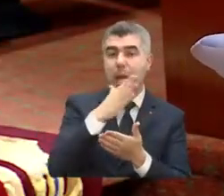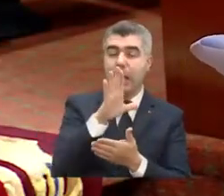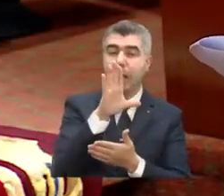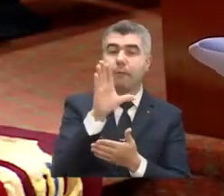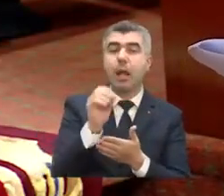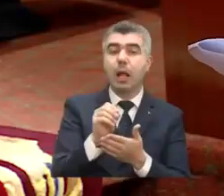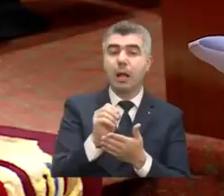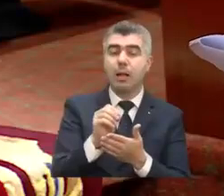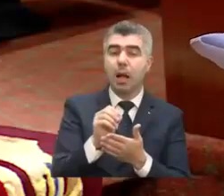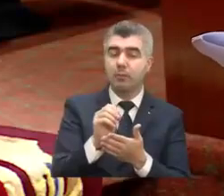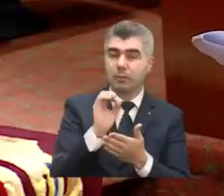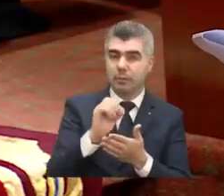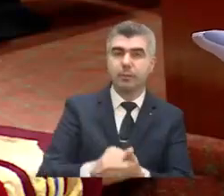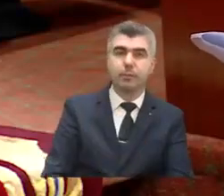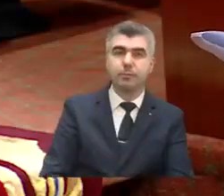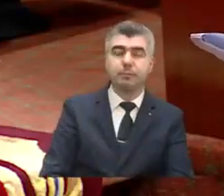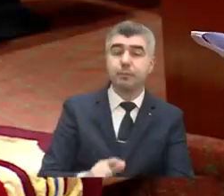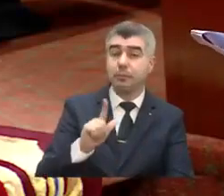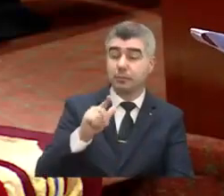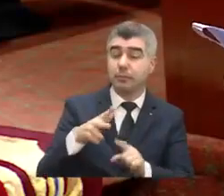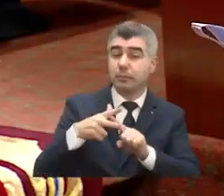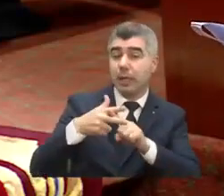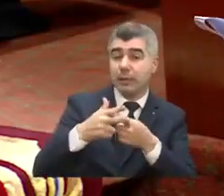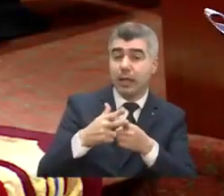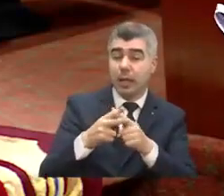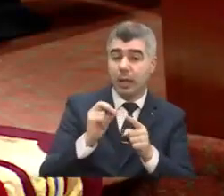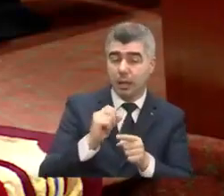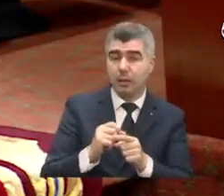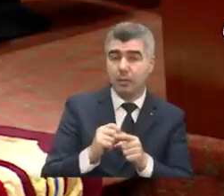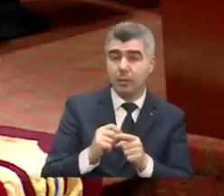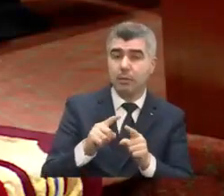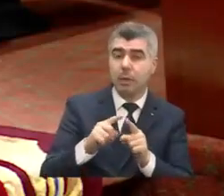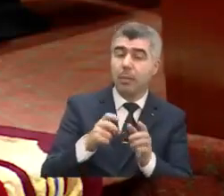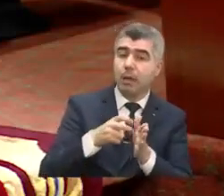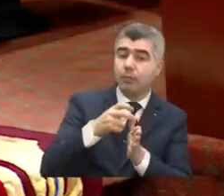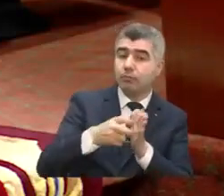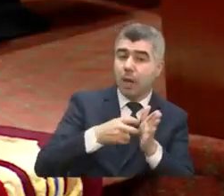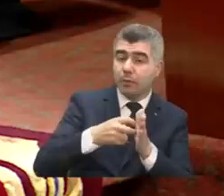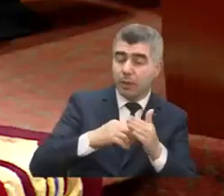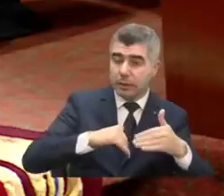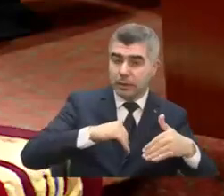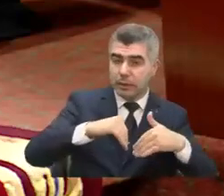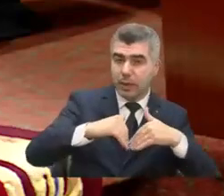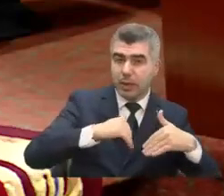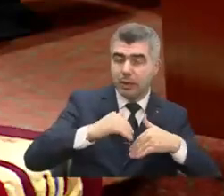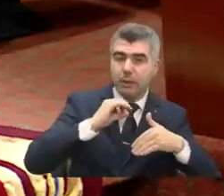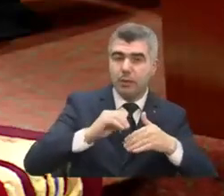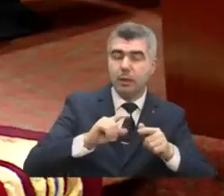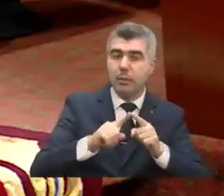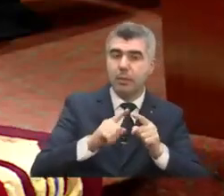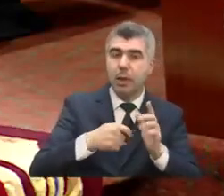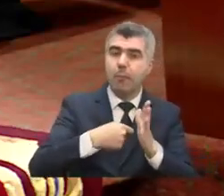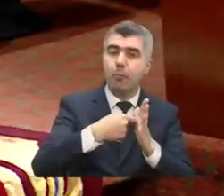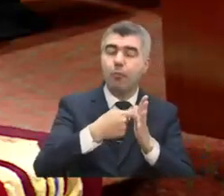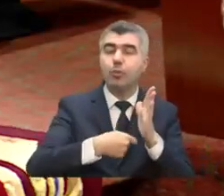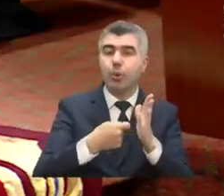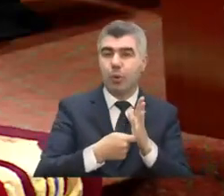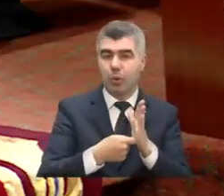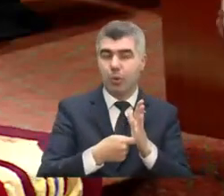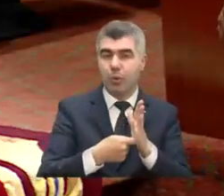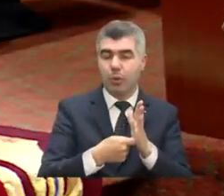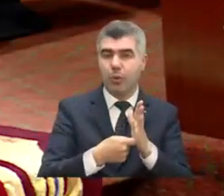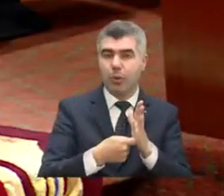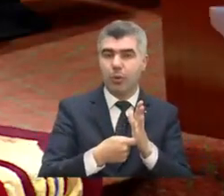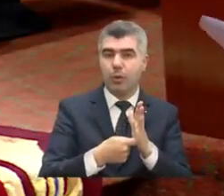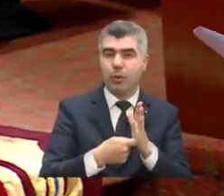وصل هذا المستوى وكذلك الصناعه ديال الس كاكيه اللي في اطار المشروع اللي